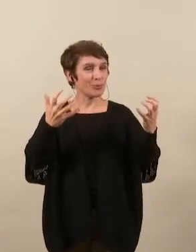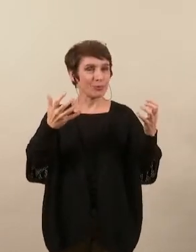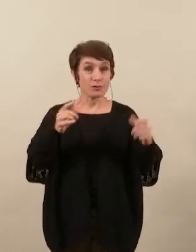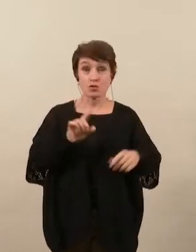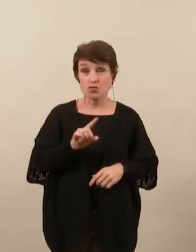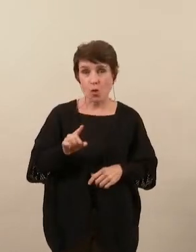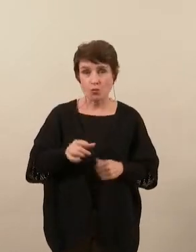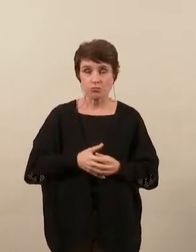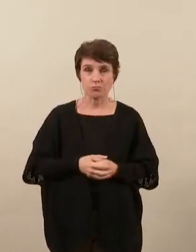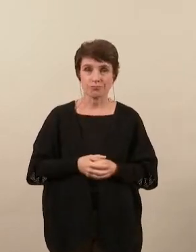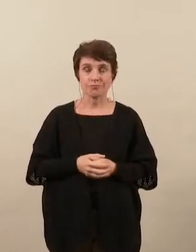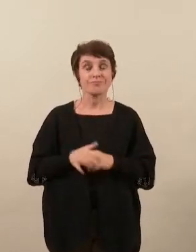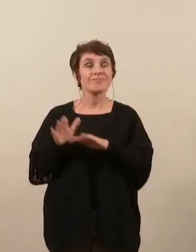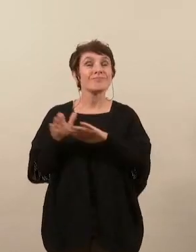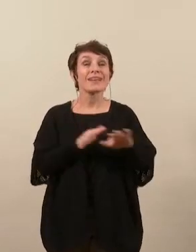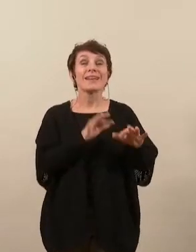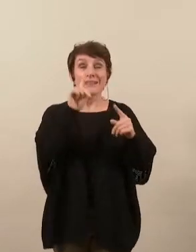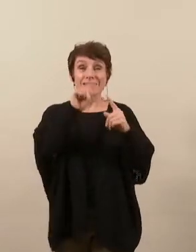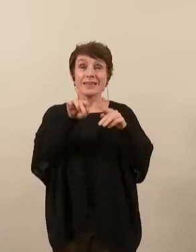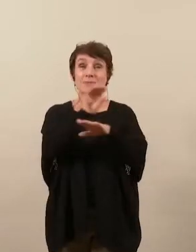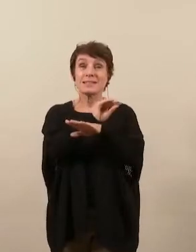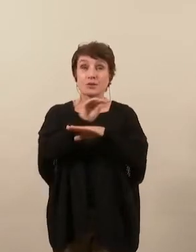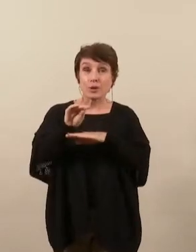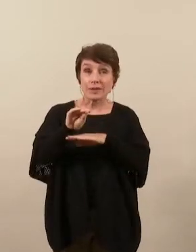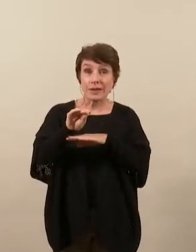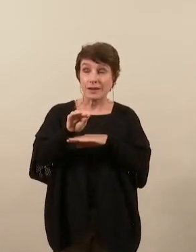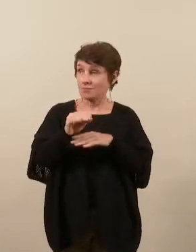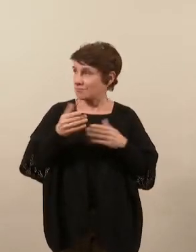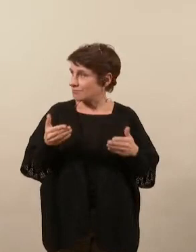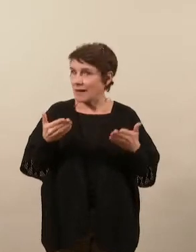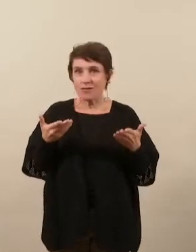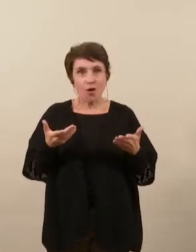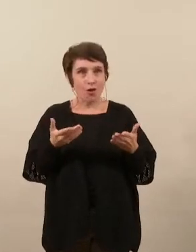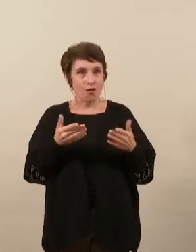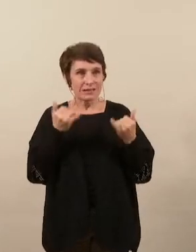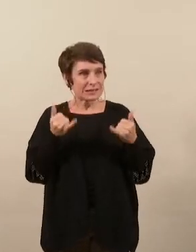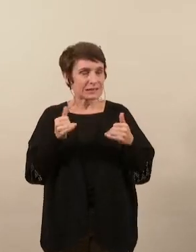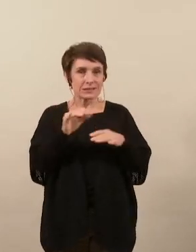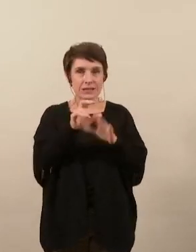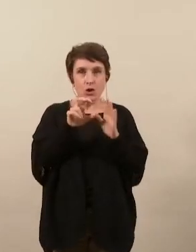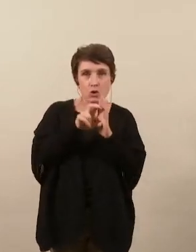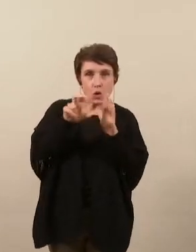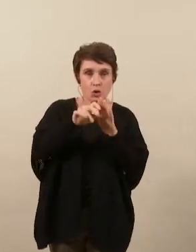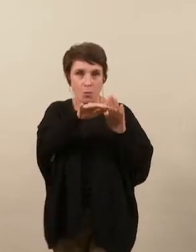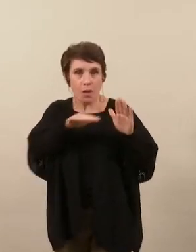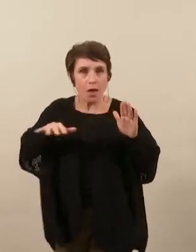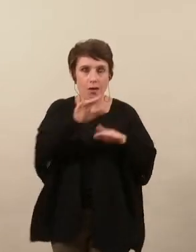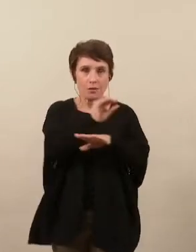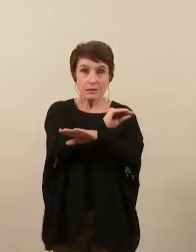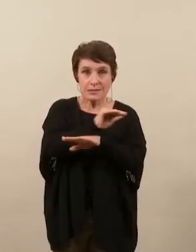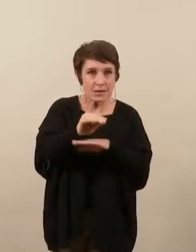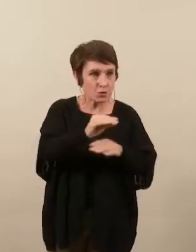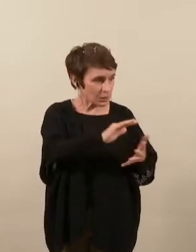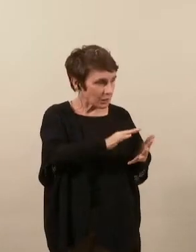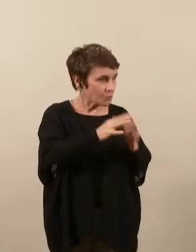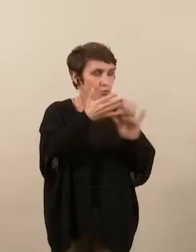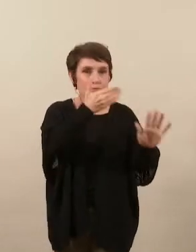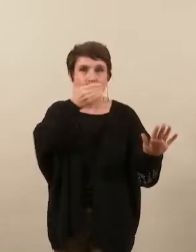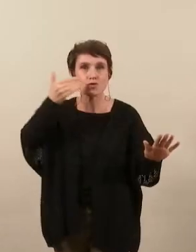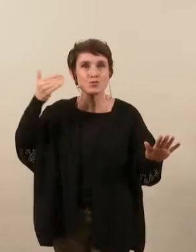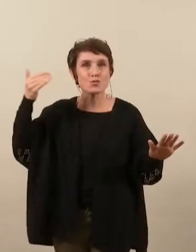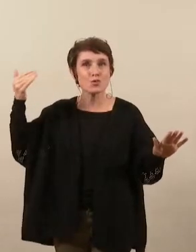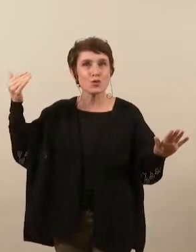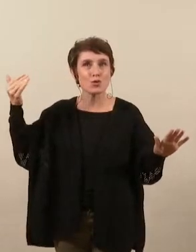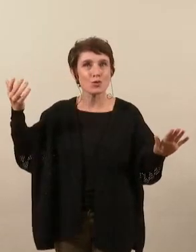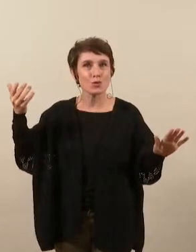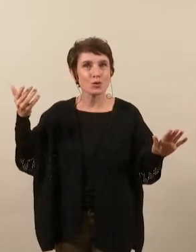Les sécurités, puisque vous aimez parler des sécurités, les sécurités sont-elles mieux assurées pour les Grenoblois, et notamment, on en parlait tout à